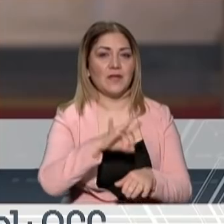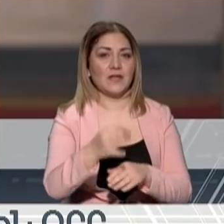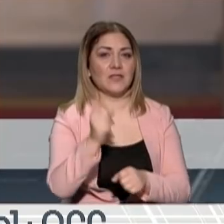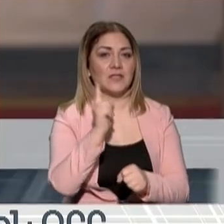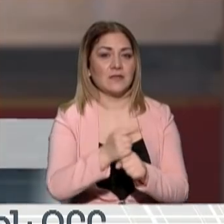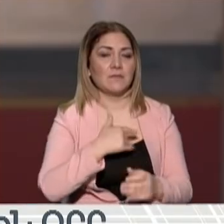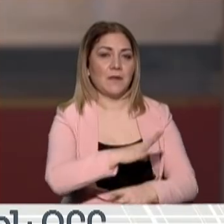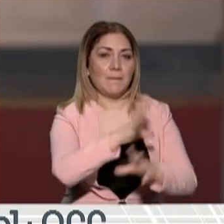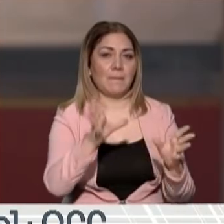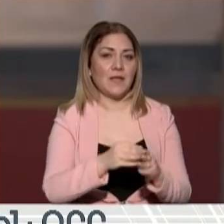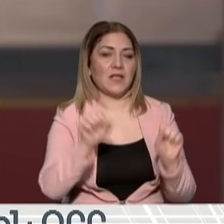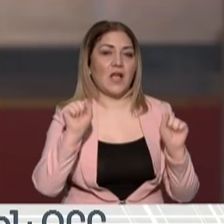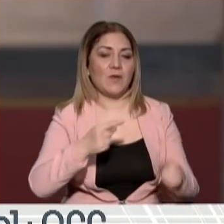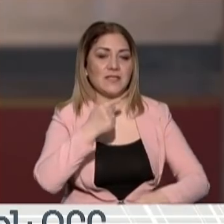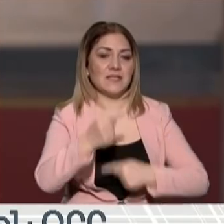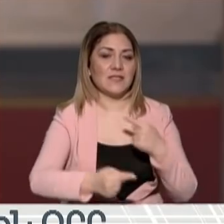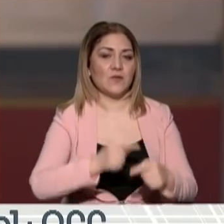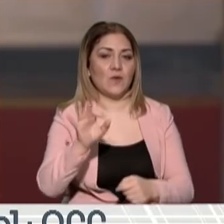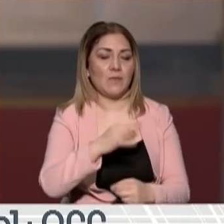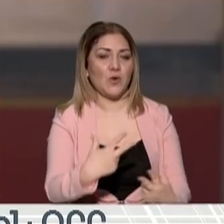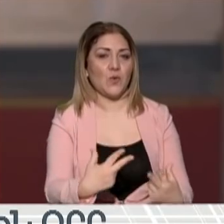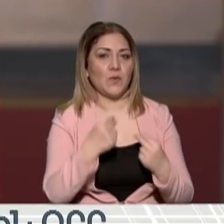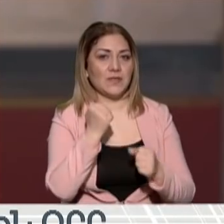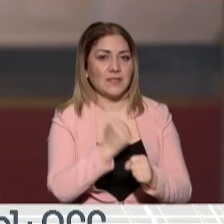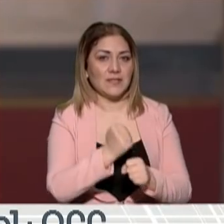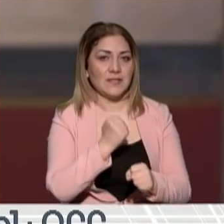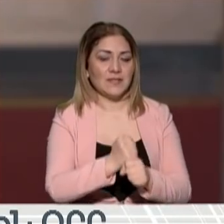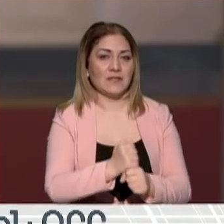բռնությունը։ Մենք միասին կարող ենք սերունդների համար հույս ստեղծել ու